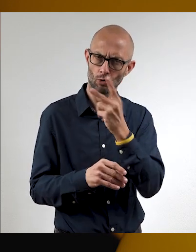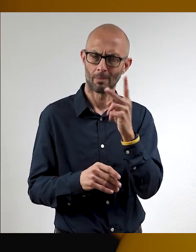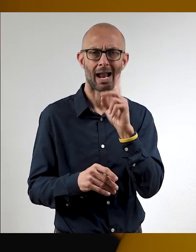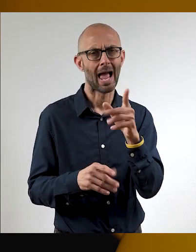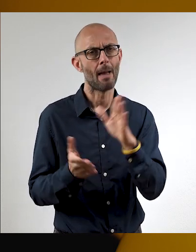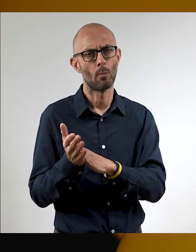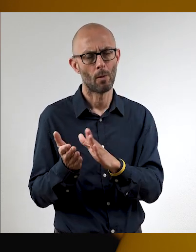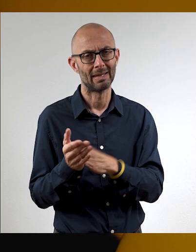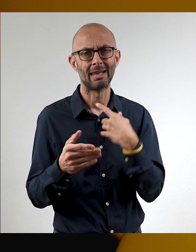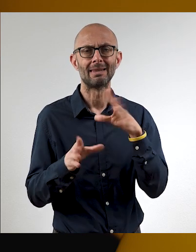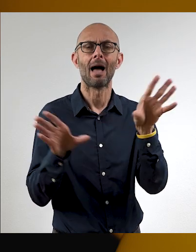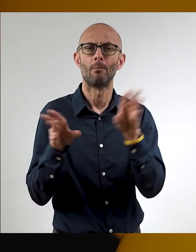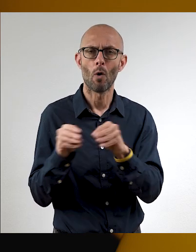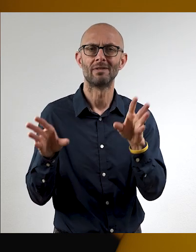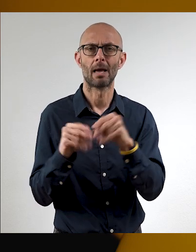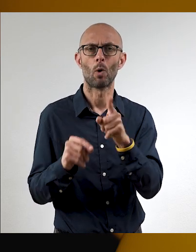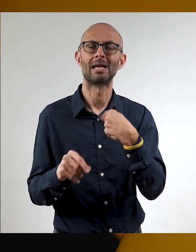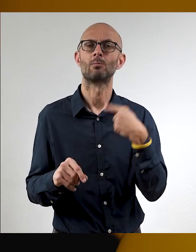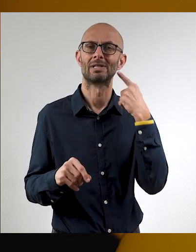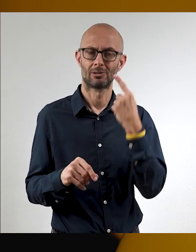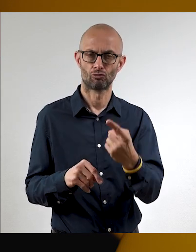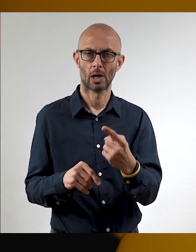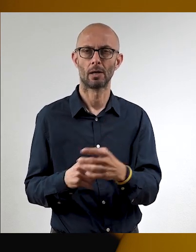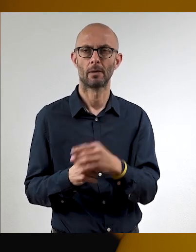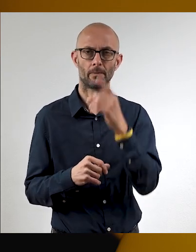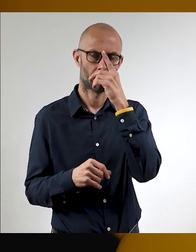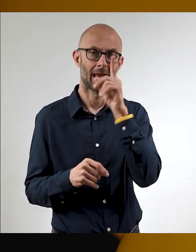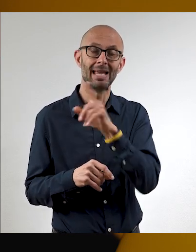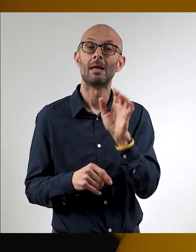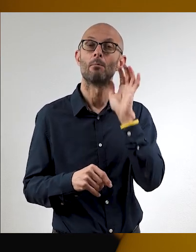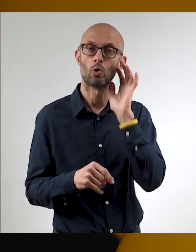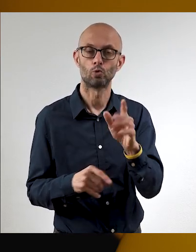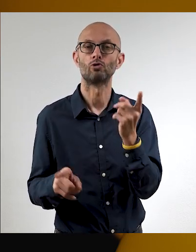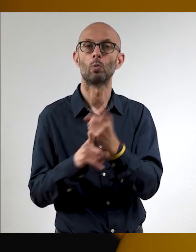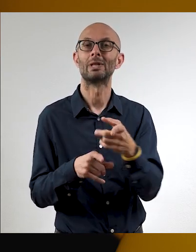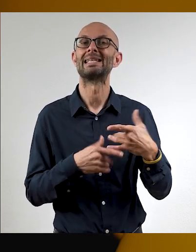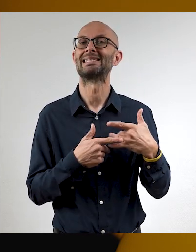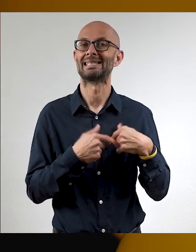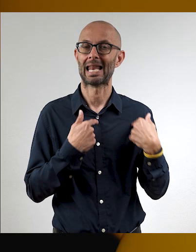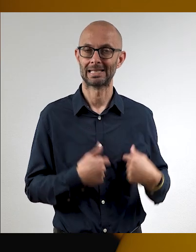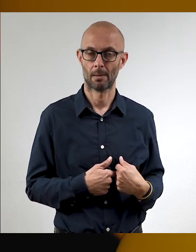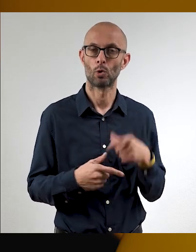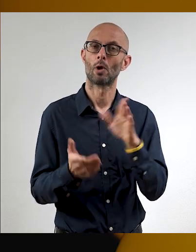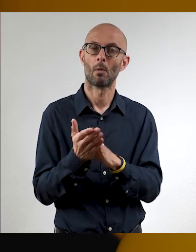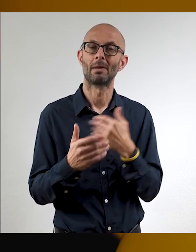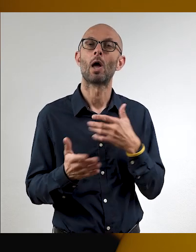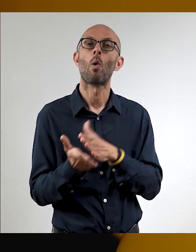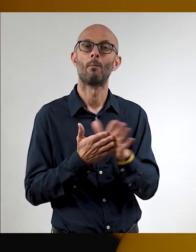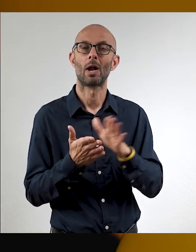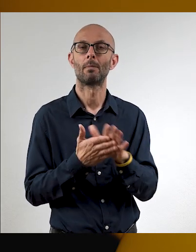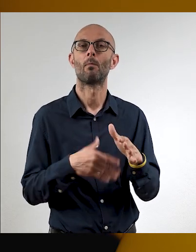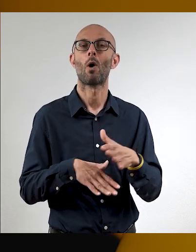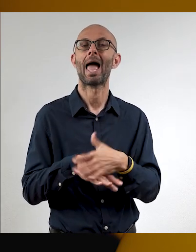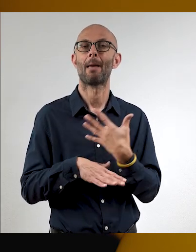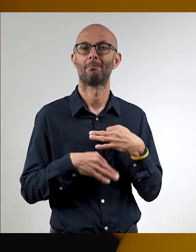nekaj pomeni, da povzamemo to, kar smo slišali. In poslušamo tudi s srcem. To pomeni, da uporabimo